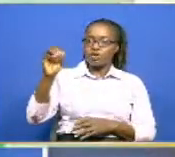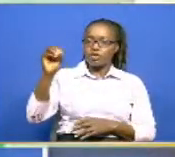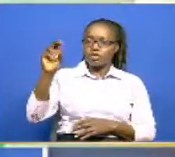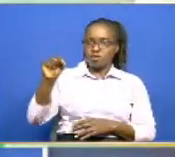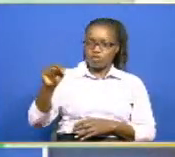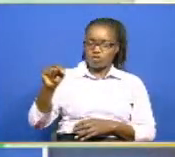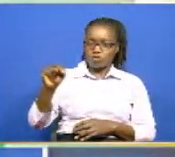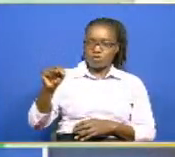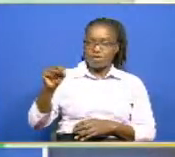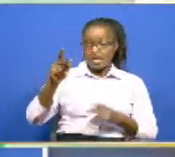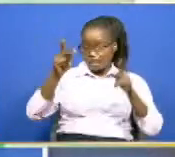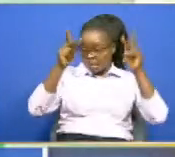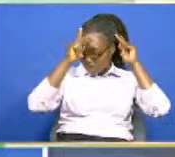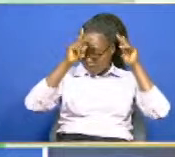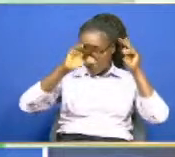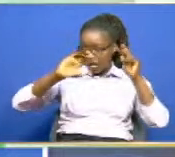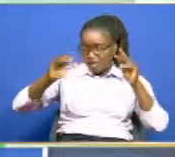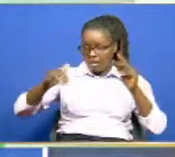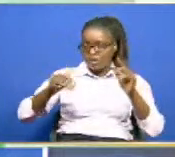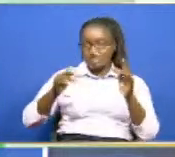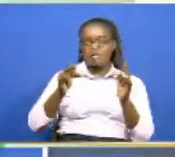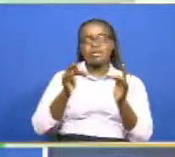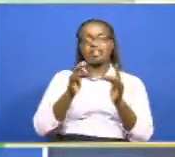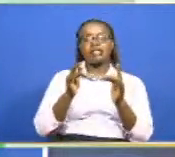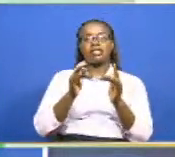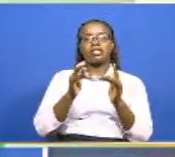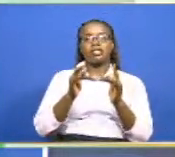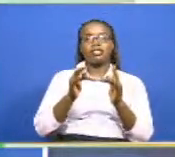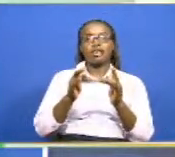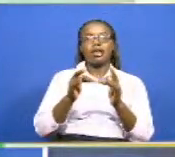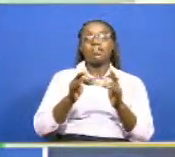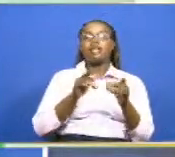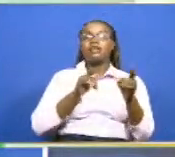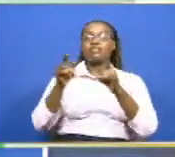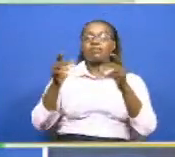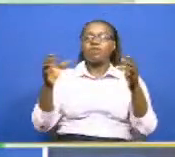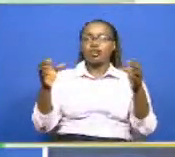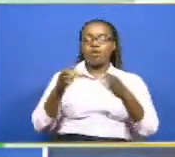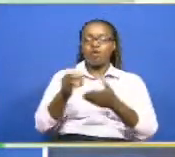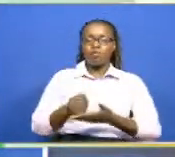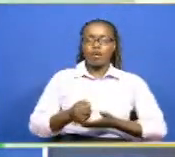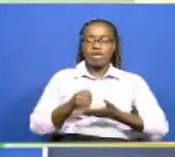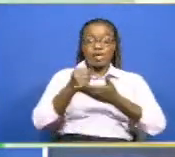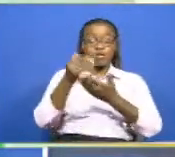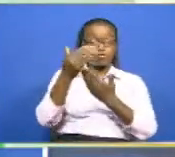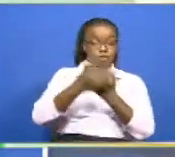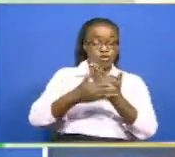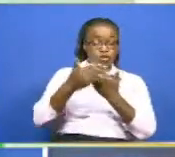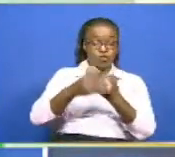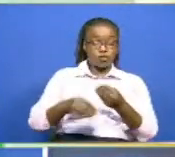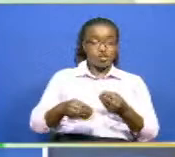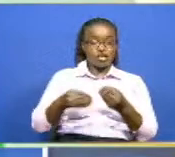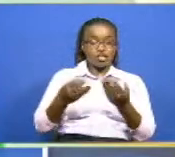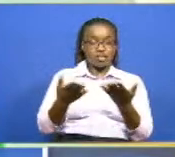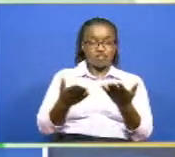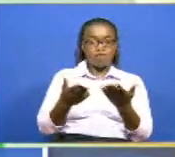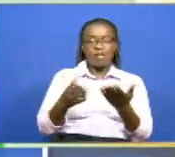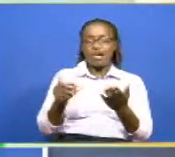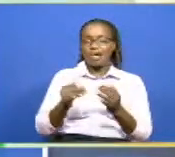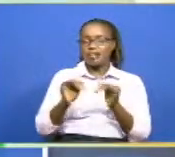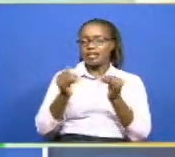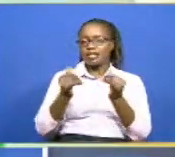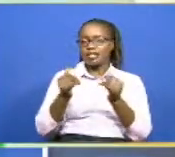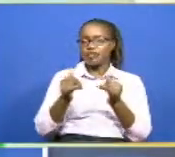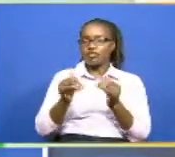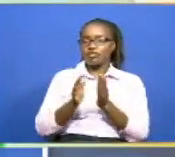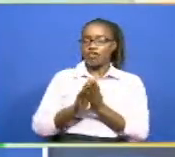sasa wataweza kupata mafunzo ya mtandao baada ya wakfu wa Safaricom kutoa msaada wa kompyuta. Kwa hizi na habari nyingine, tazama mkusanyiko wetu wa